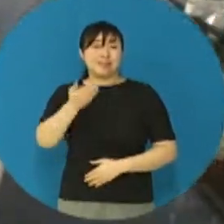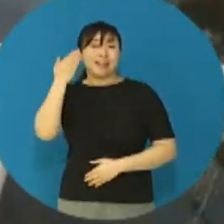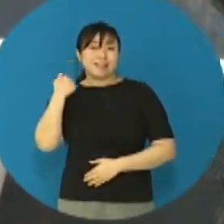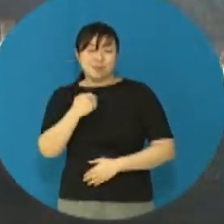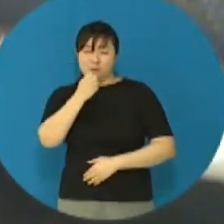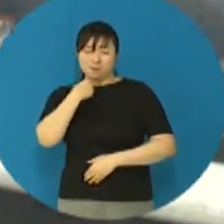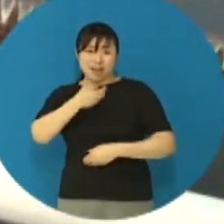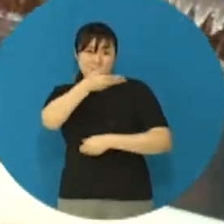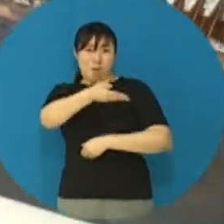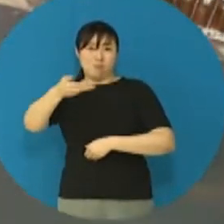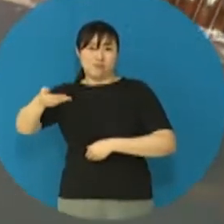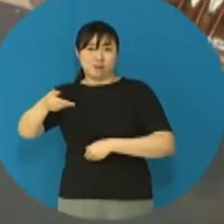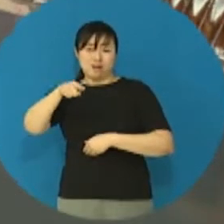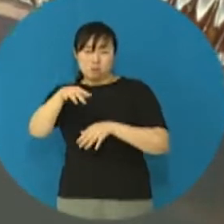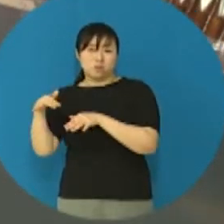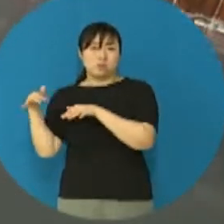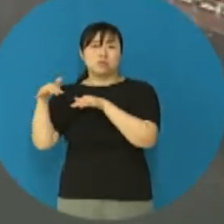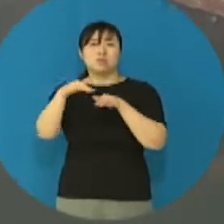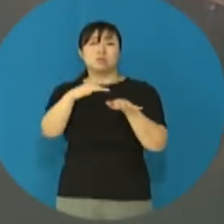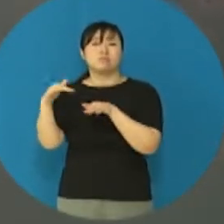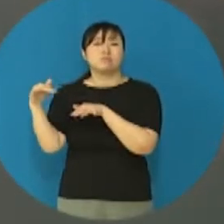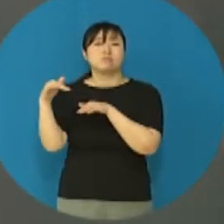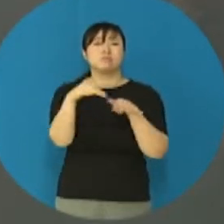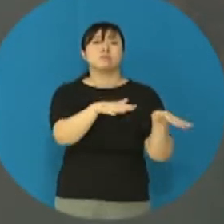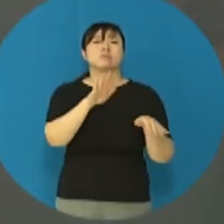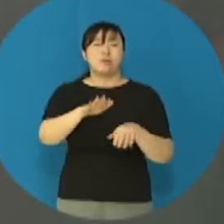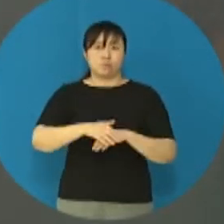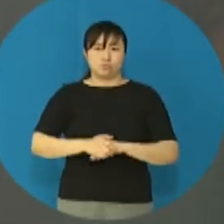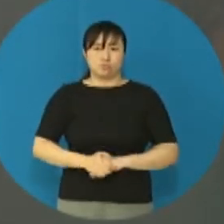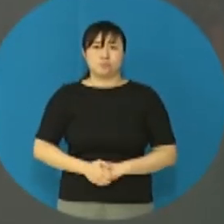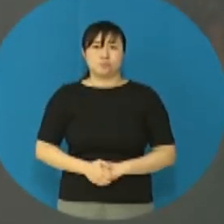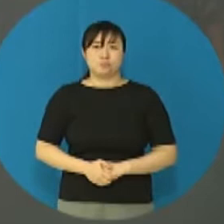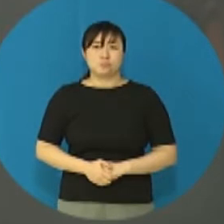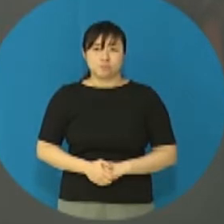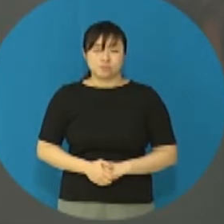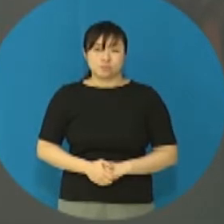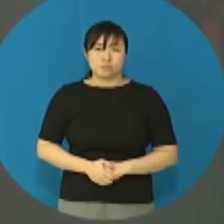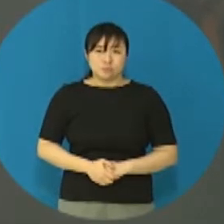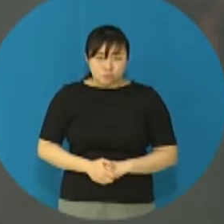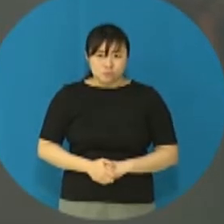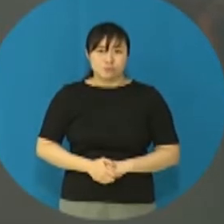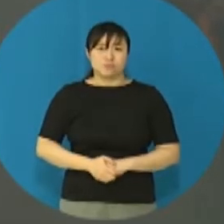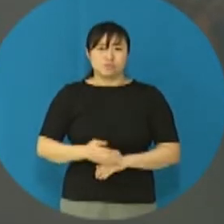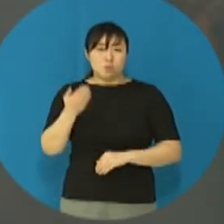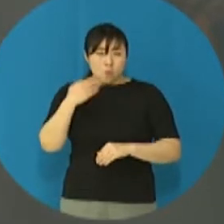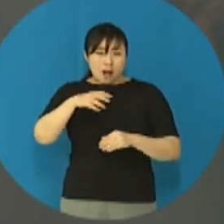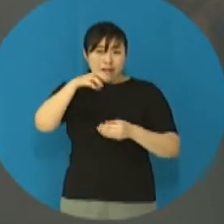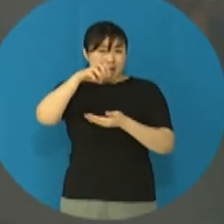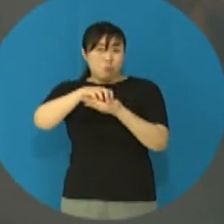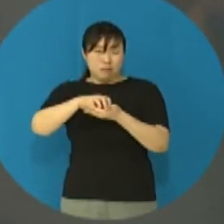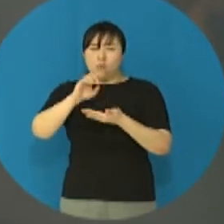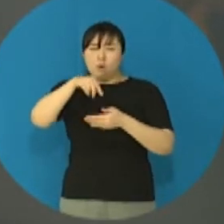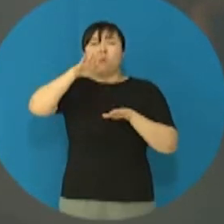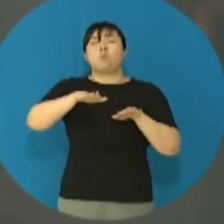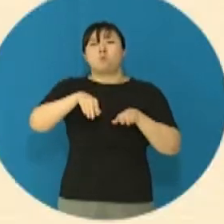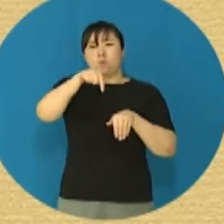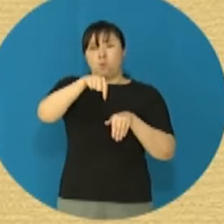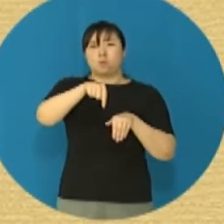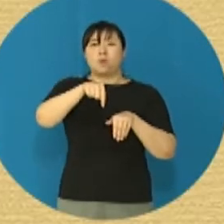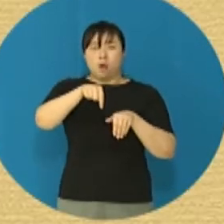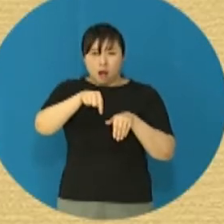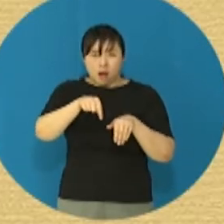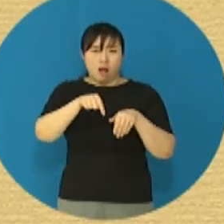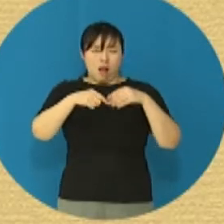色い水がこの池に流れています。はい、うんうん、で微生物が沈殿すると上に綺麗な下水が残ります